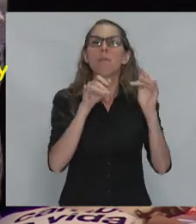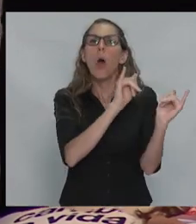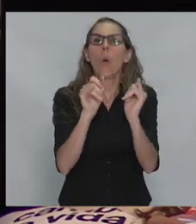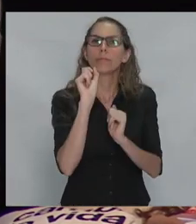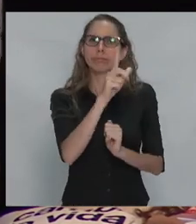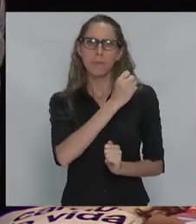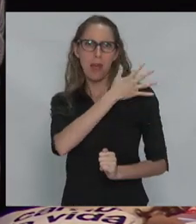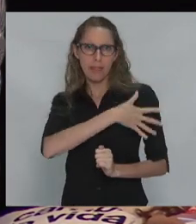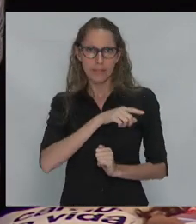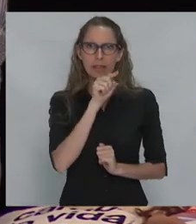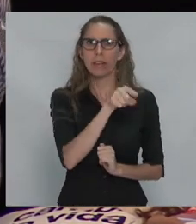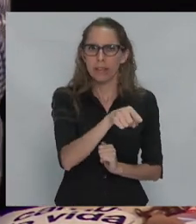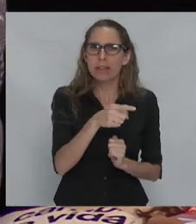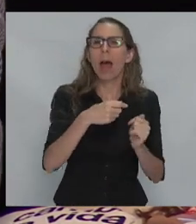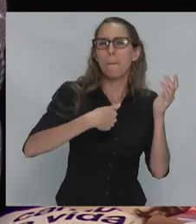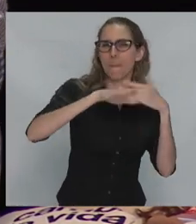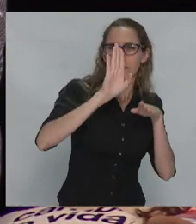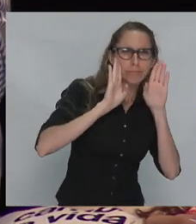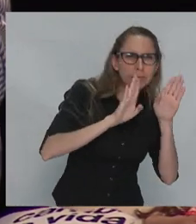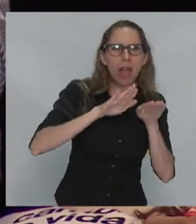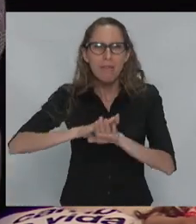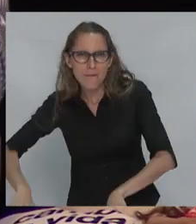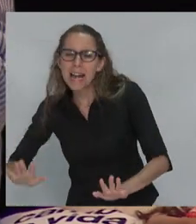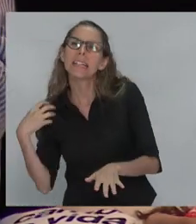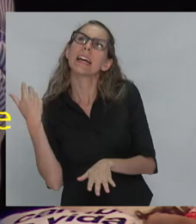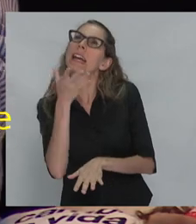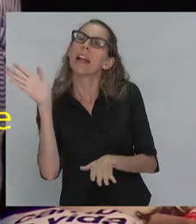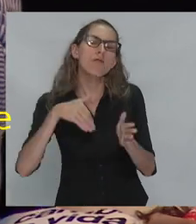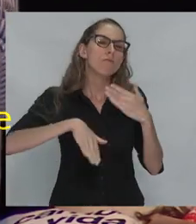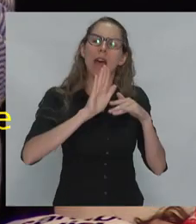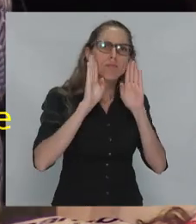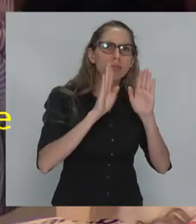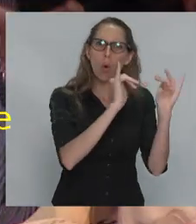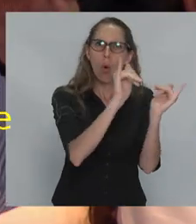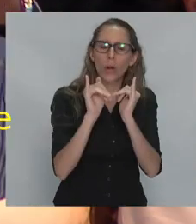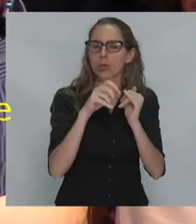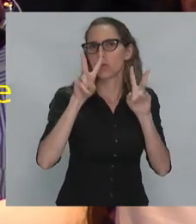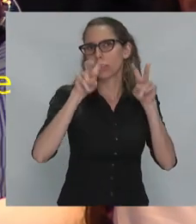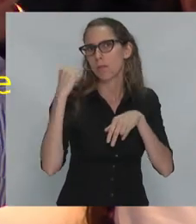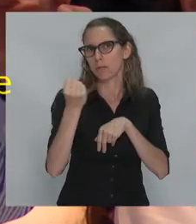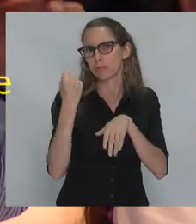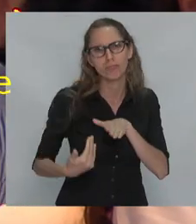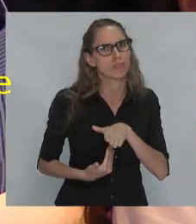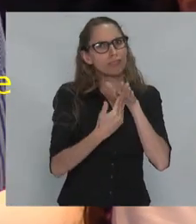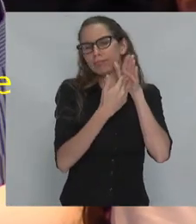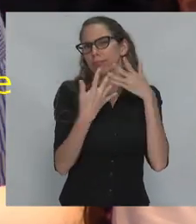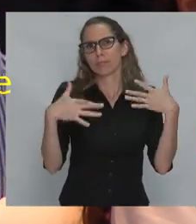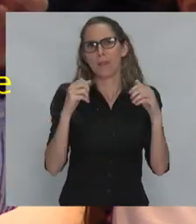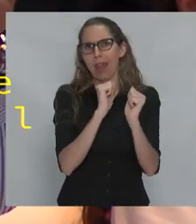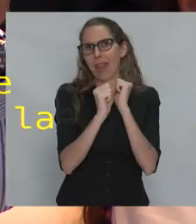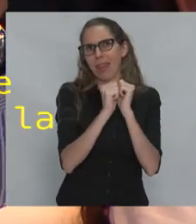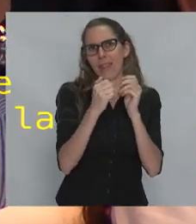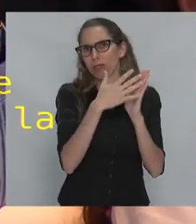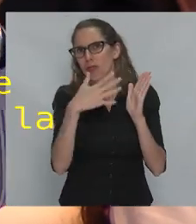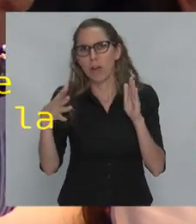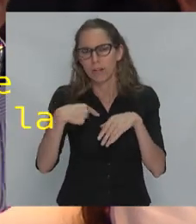que celui de l'enfance en tant que telle, est un sujet central dans l'histoire, la conscience et le